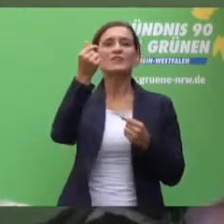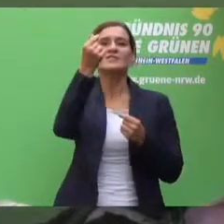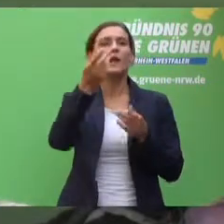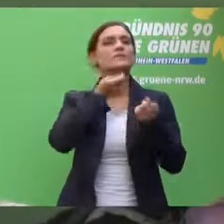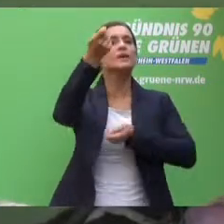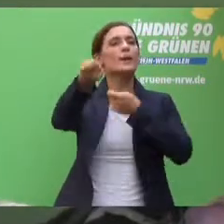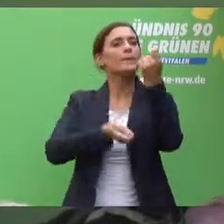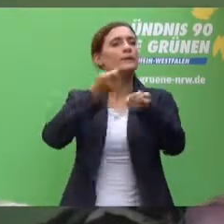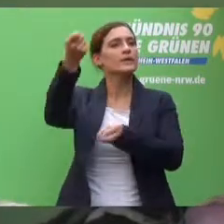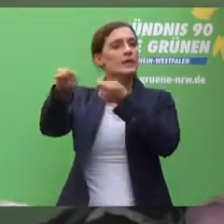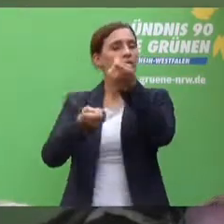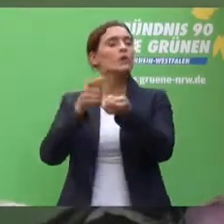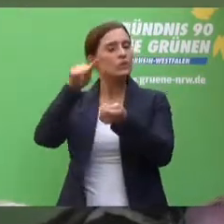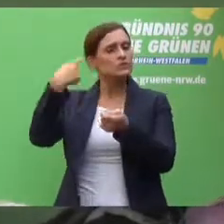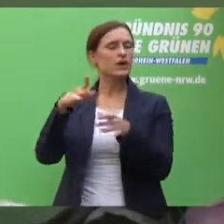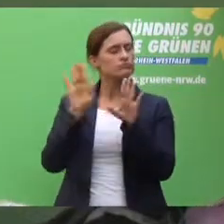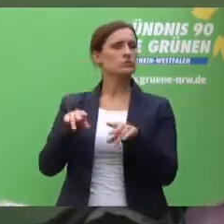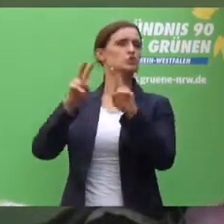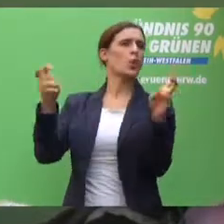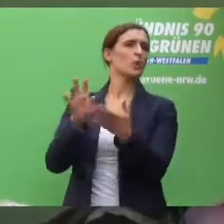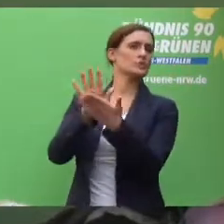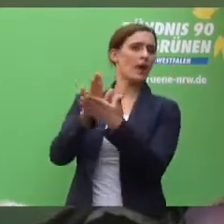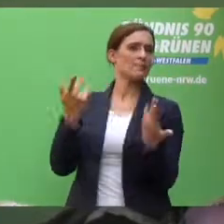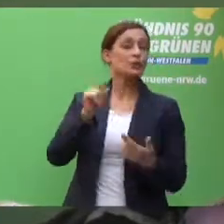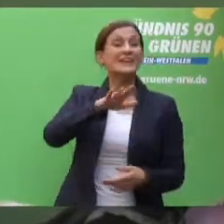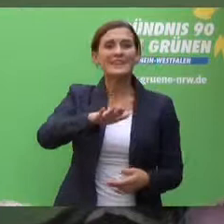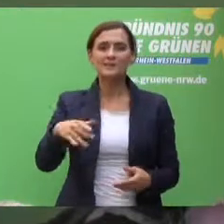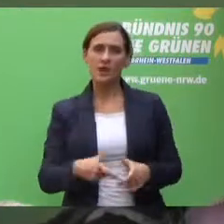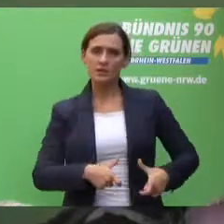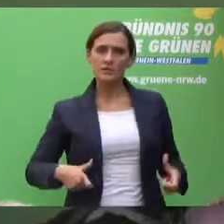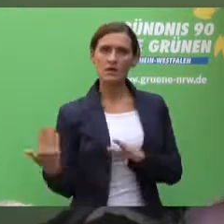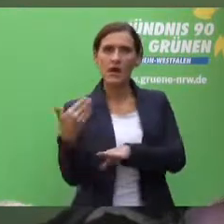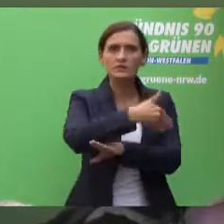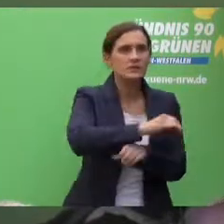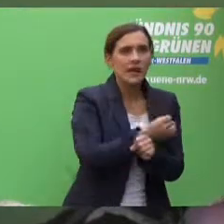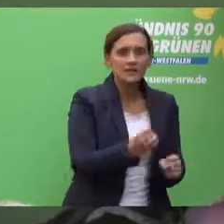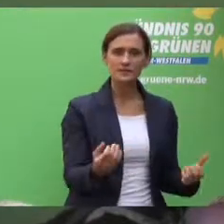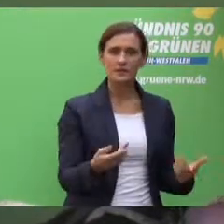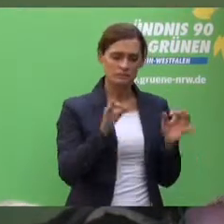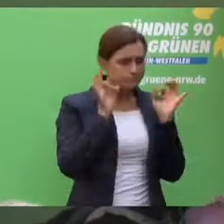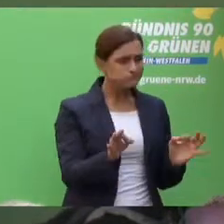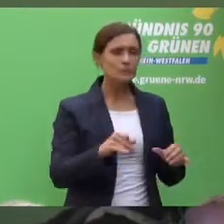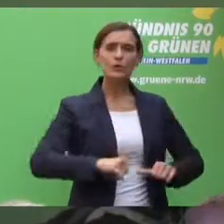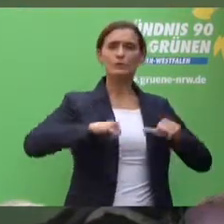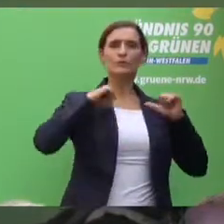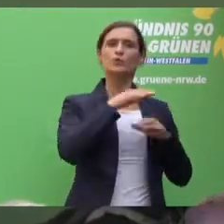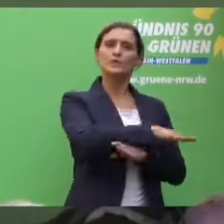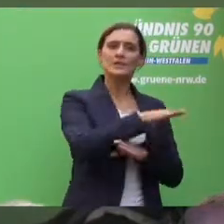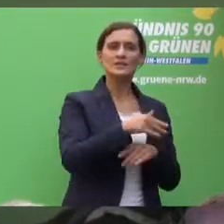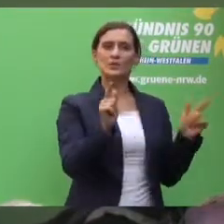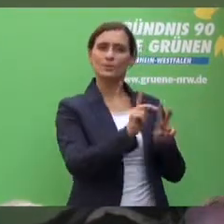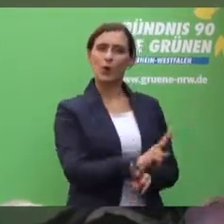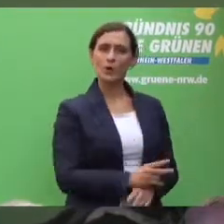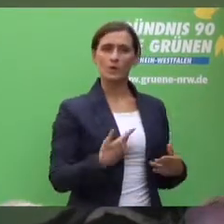dass Kinder nicht in die Kita gehen, dass sie nicht ordentlich frühkindliche Betreuung und Bildung erfahren, dann darf